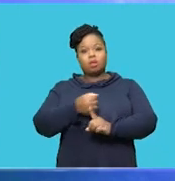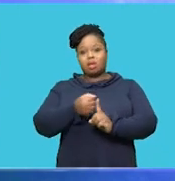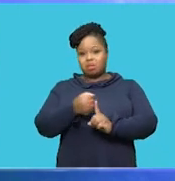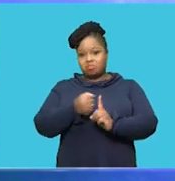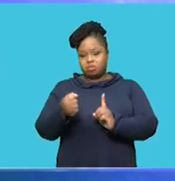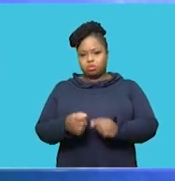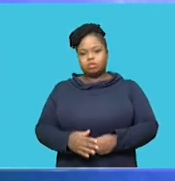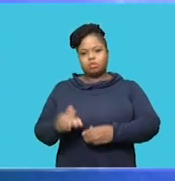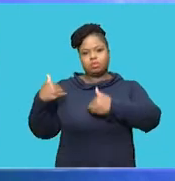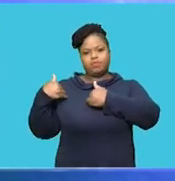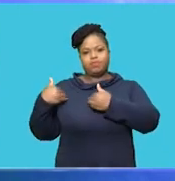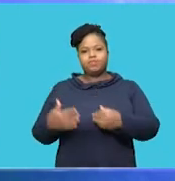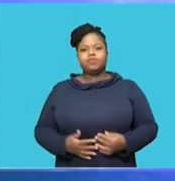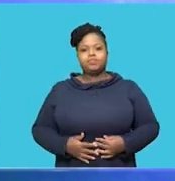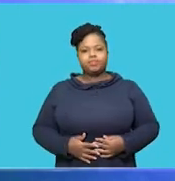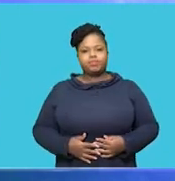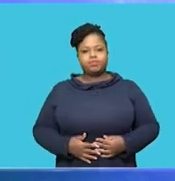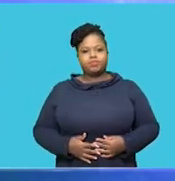kunye nokhuseleko.